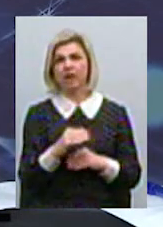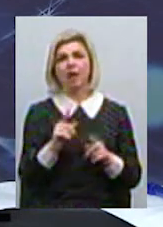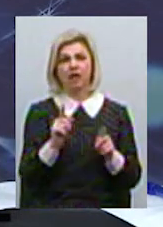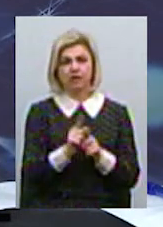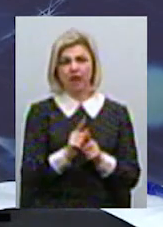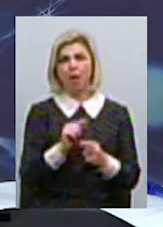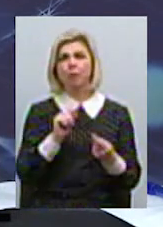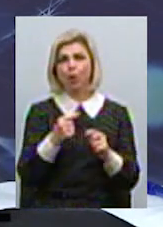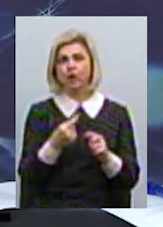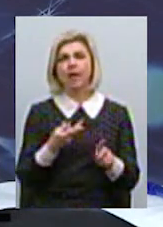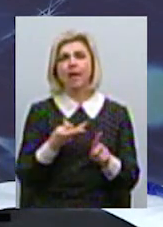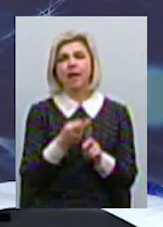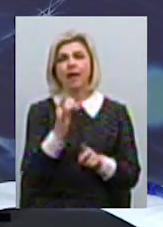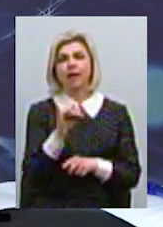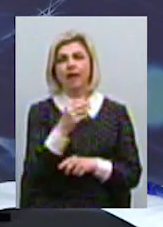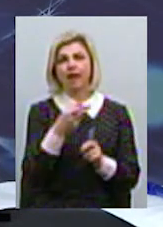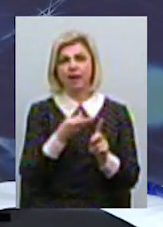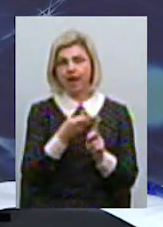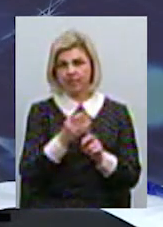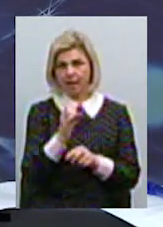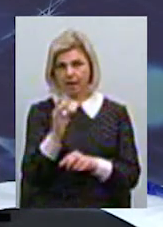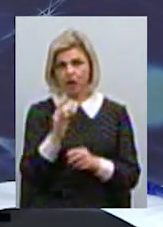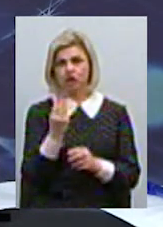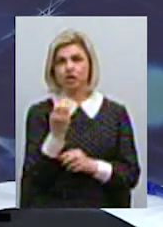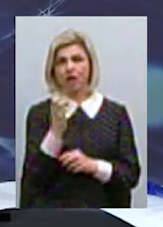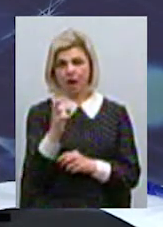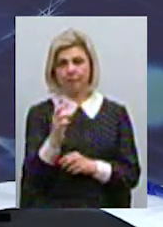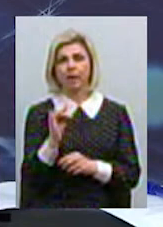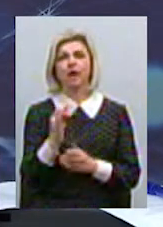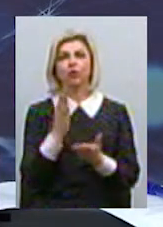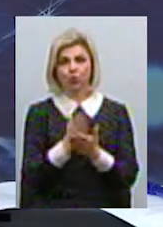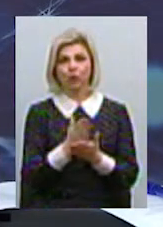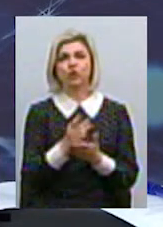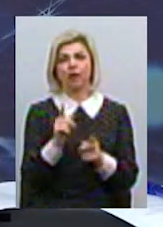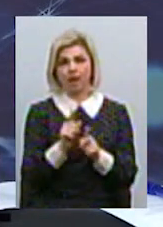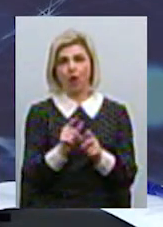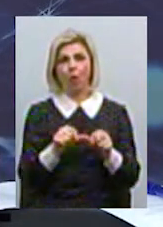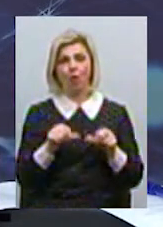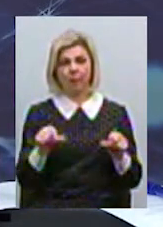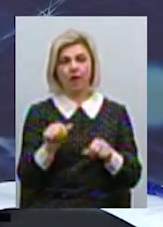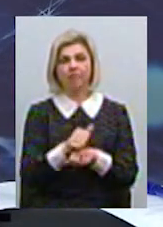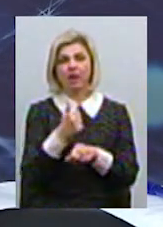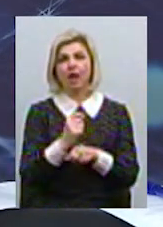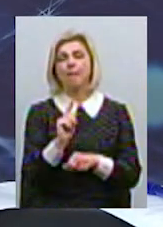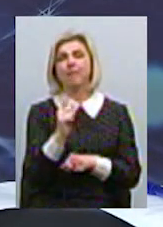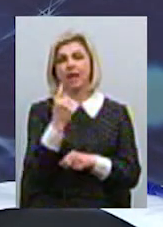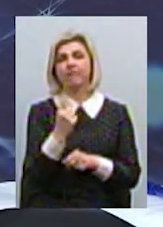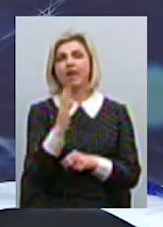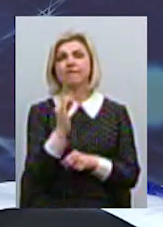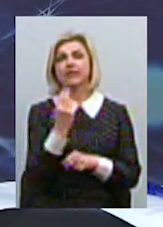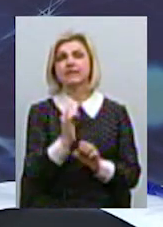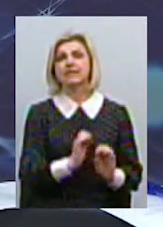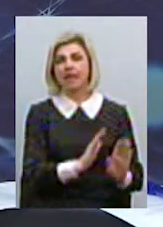антирейдерських штабів. При Кабінеті міністрів України також створена міжнародна комісія, яку очолює перший віце-прем'єр Степан Кубів.